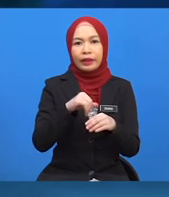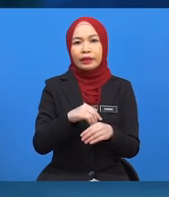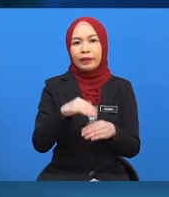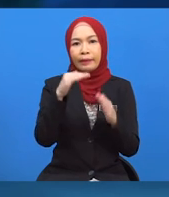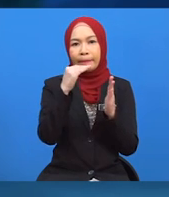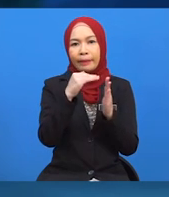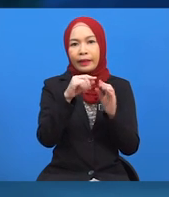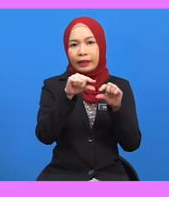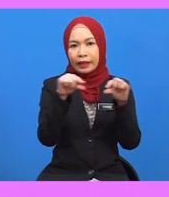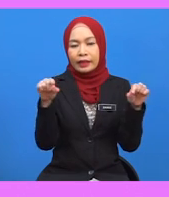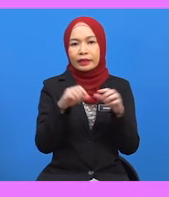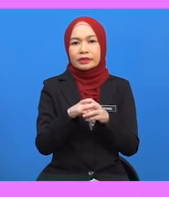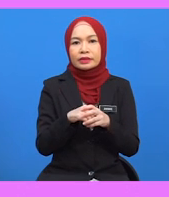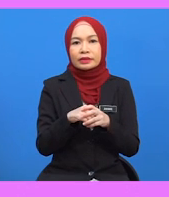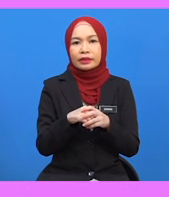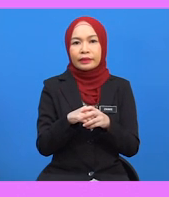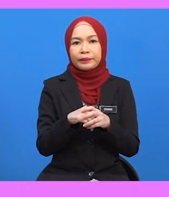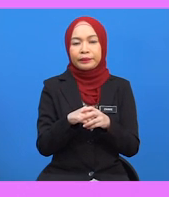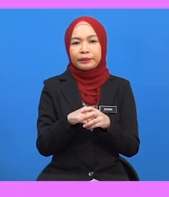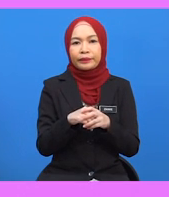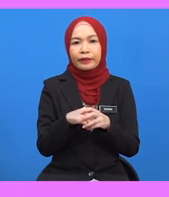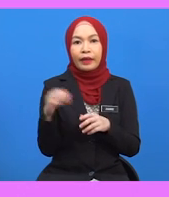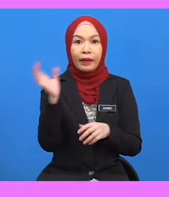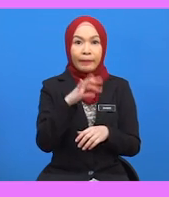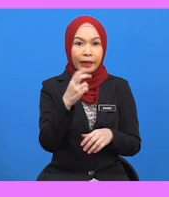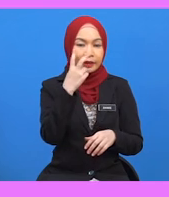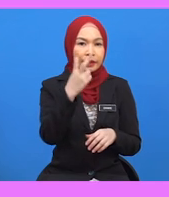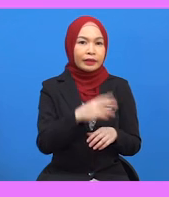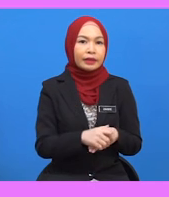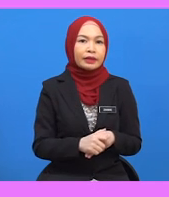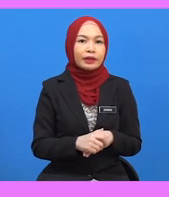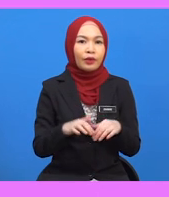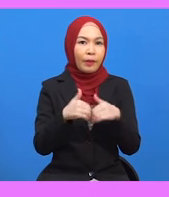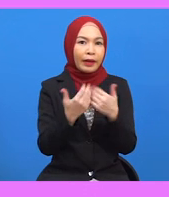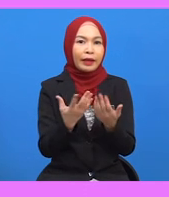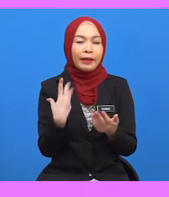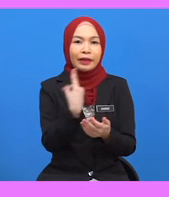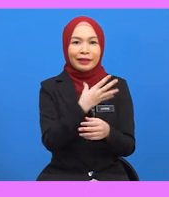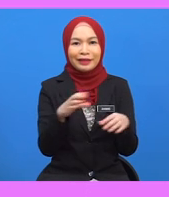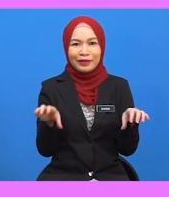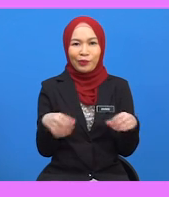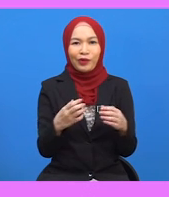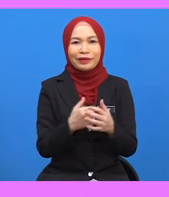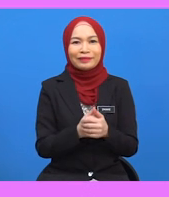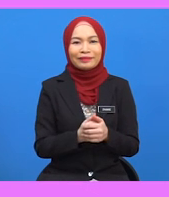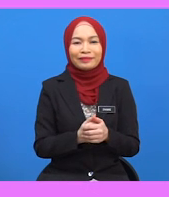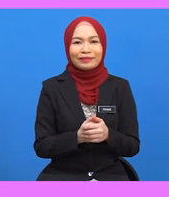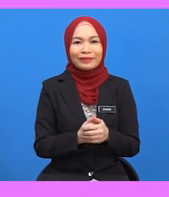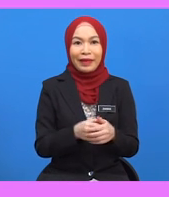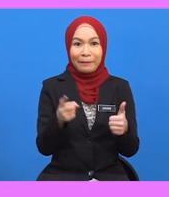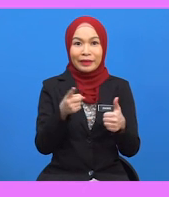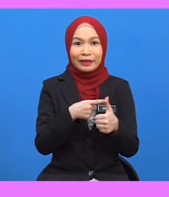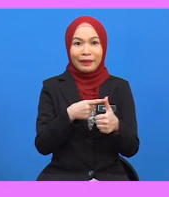sama-sama menulis sudokod bagi linear search ini berdasarkan contoh senarai tadi.